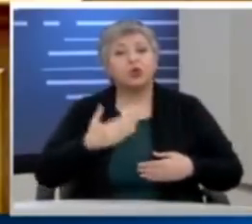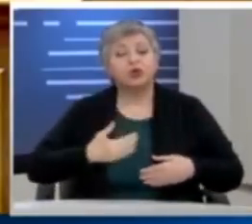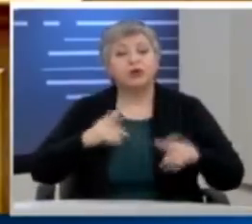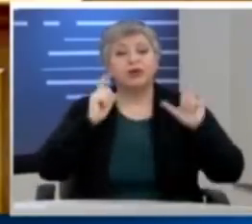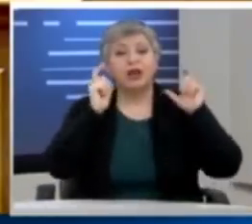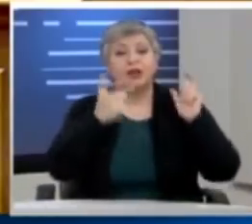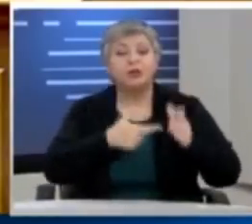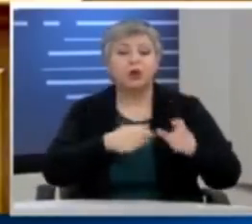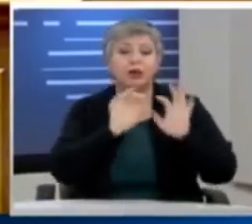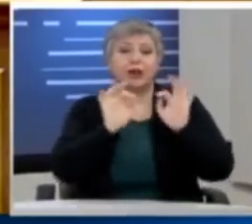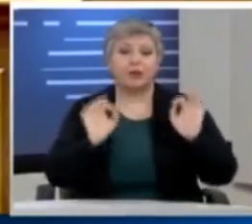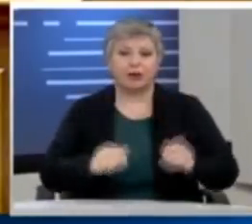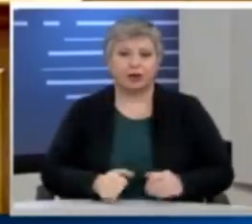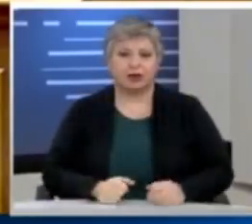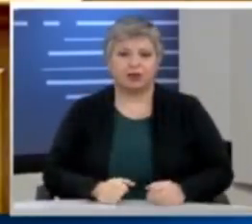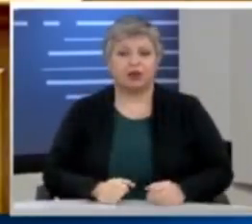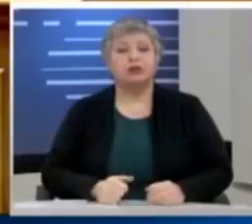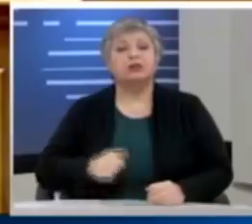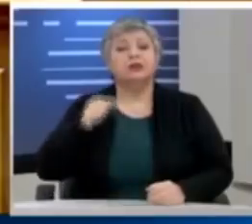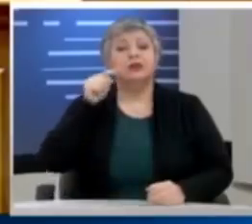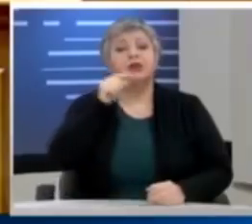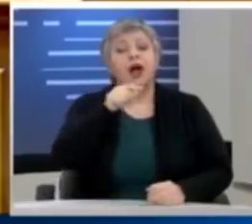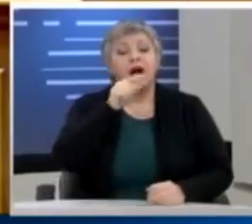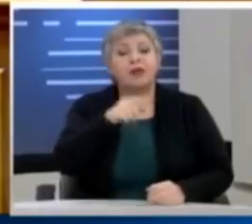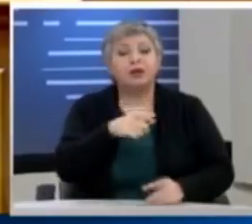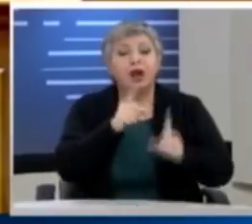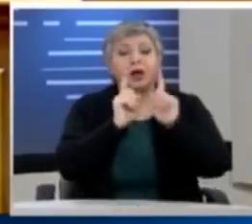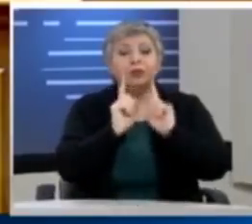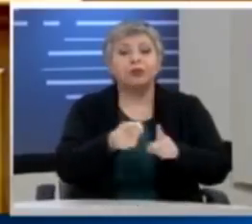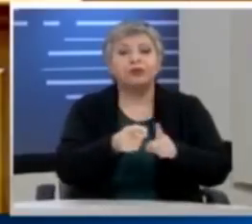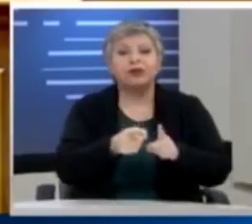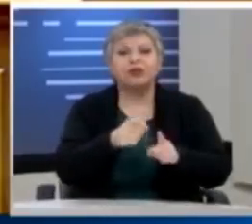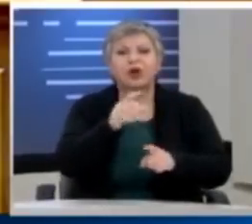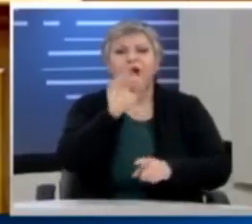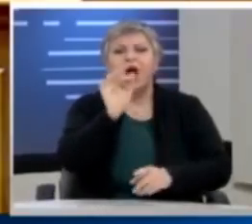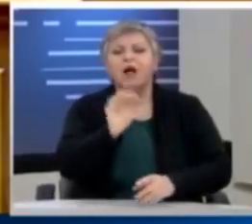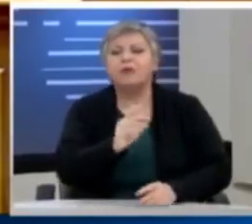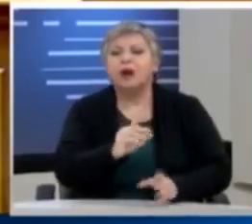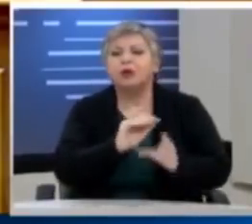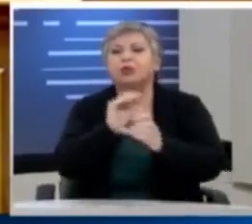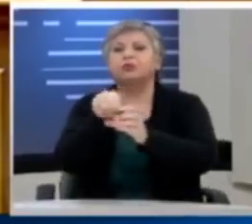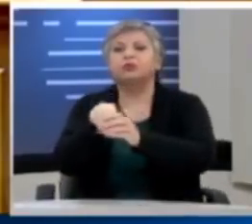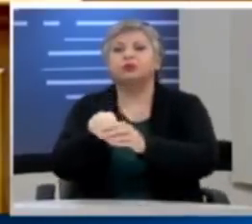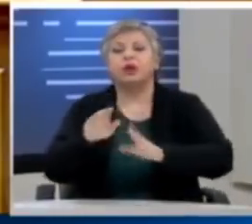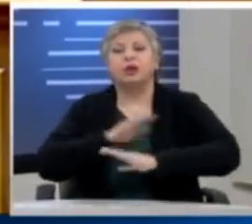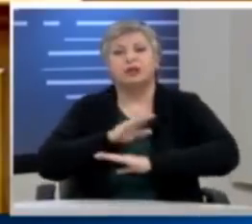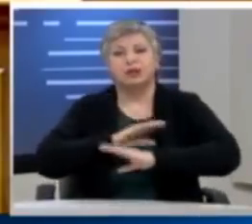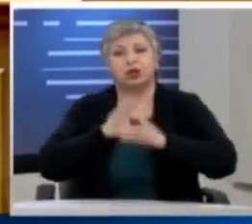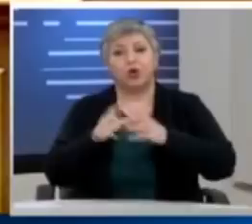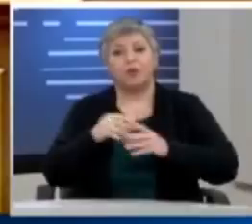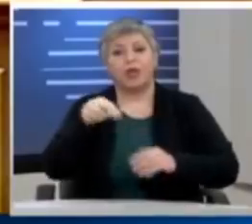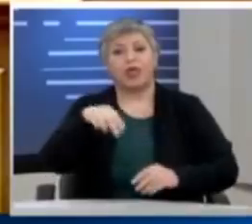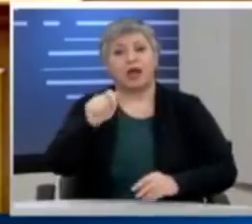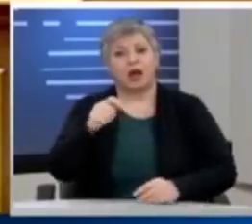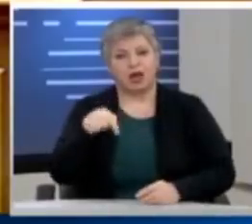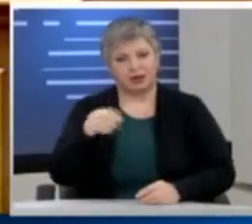στο ΝΑΤΟ είναι επιλογή του λαού της γειτονικής χώρας. Πού τα πουλάτε αυτά? Πού τα λέτε αυτά? Και